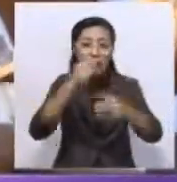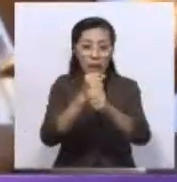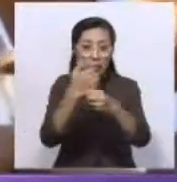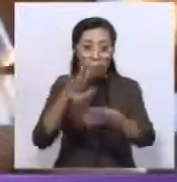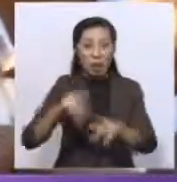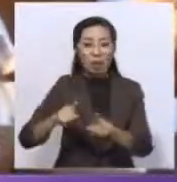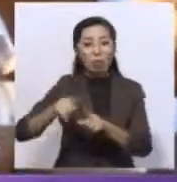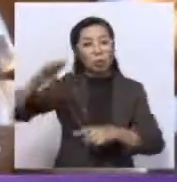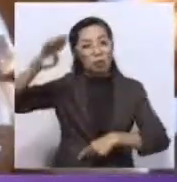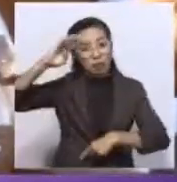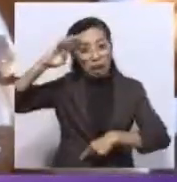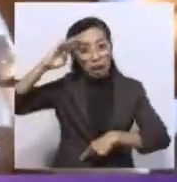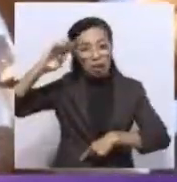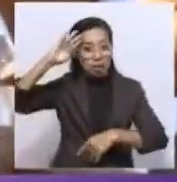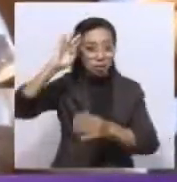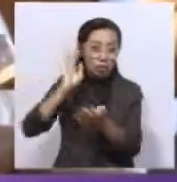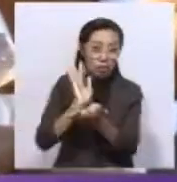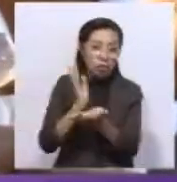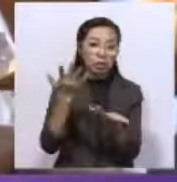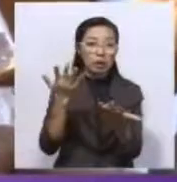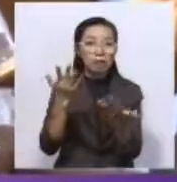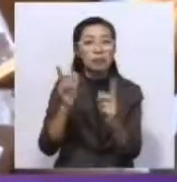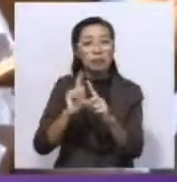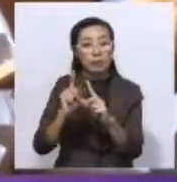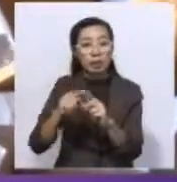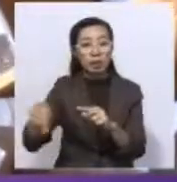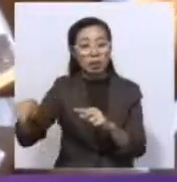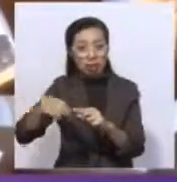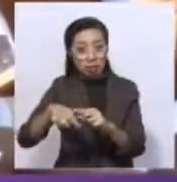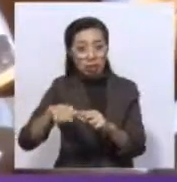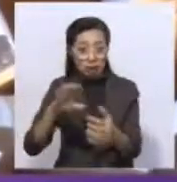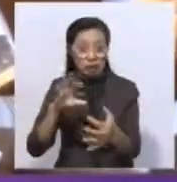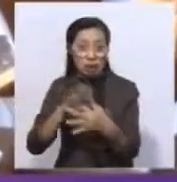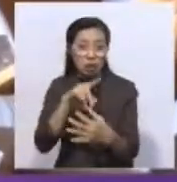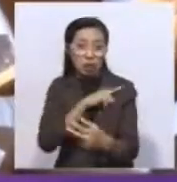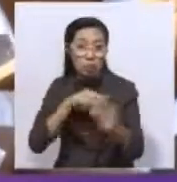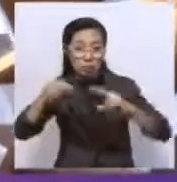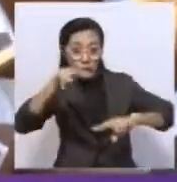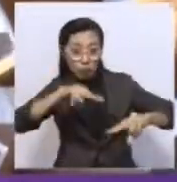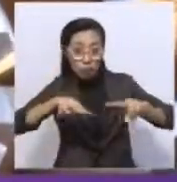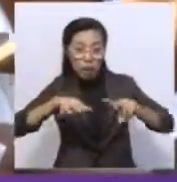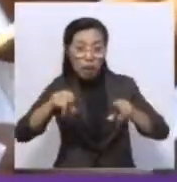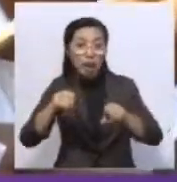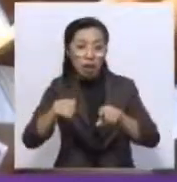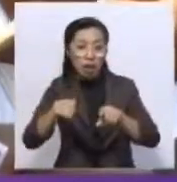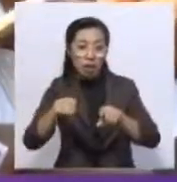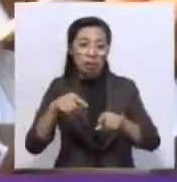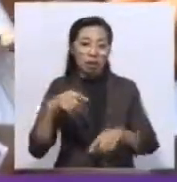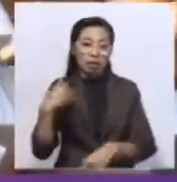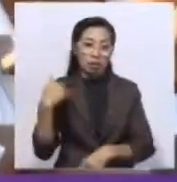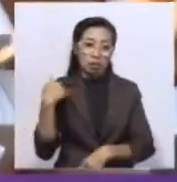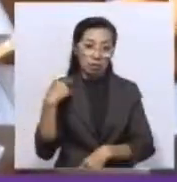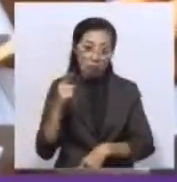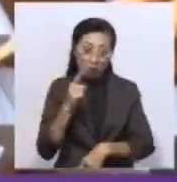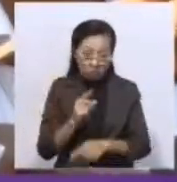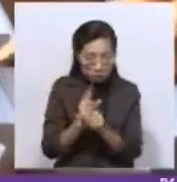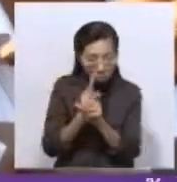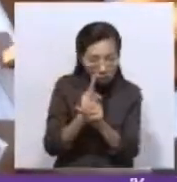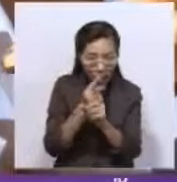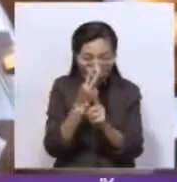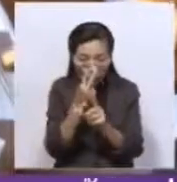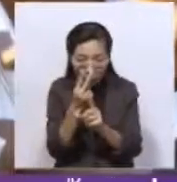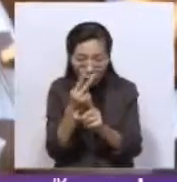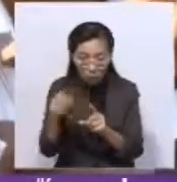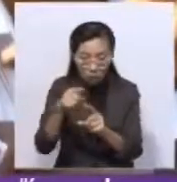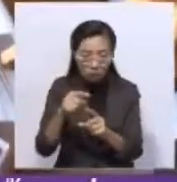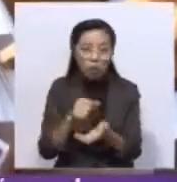างด้านฝ่ายความมั่นคงไม่ว่าจะเป็นเจ้าหน้าที่ตำรวจที่จะต้องปฏิบัติงานณตรงนั้นเนี่ยจะติดตามความเคลื่อนไหวแล้ว